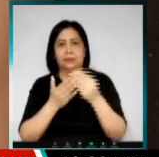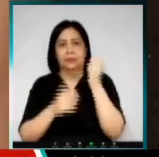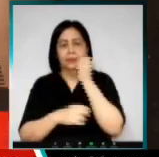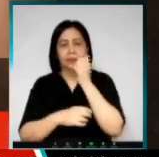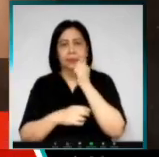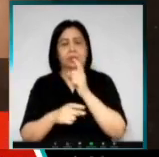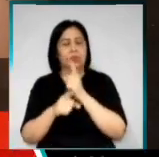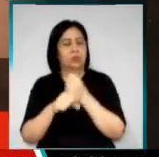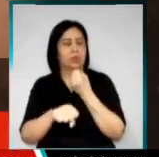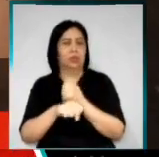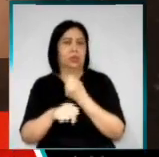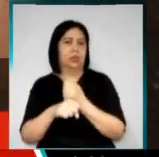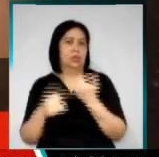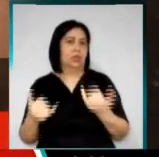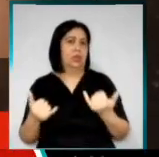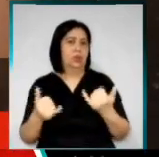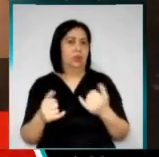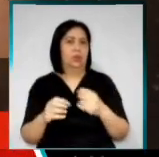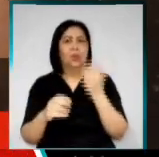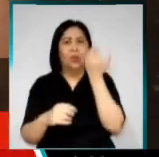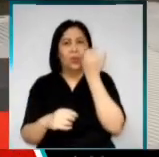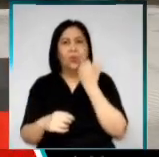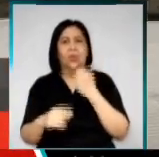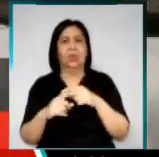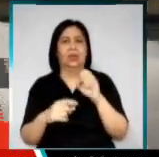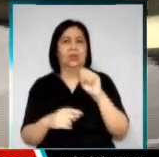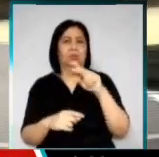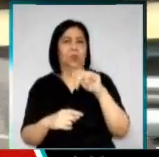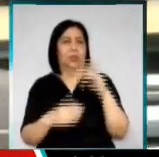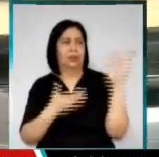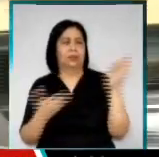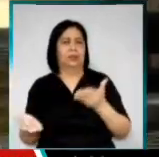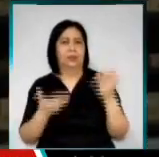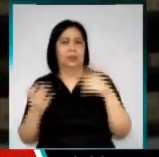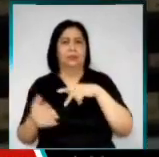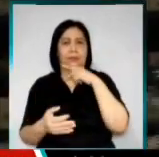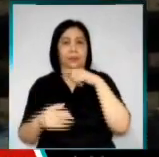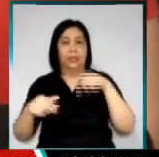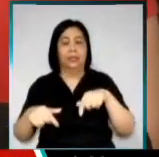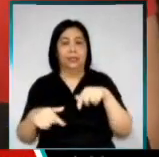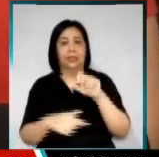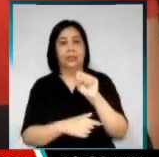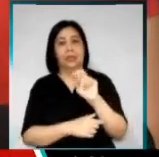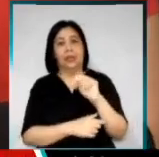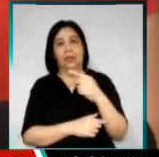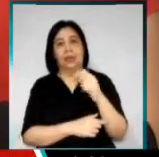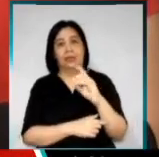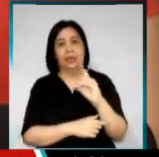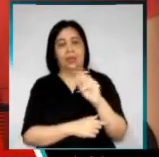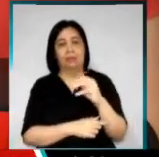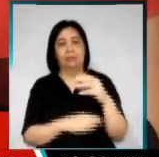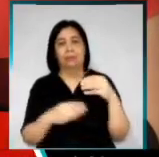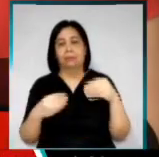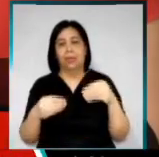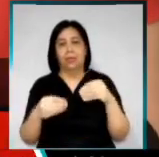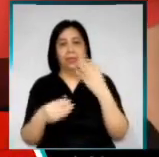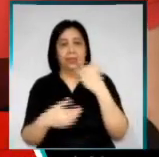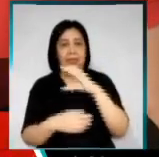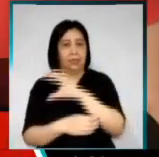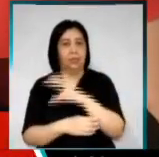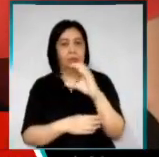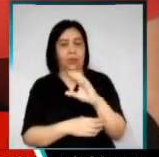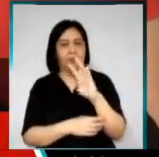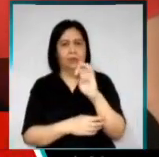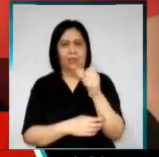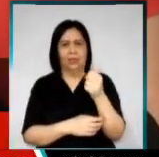kasi kulang na kulang yung supply pa rin. Dito sa Sangandaan Market sa Caloocan, umaabot na sa 410 pesos ang kada